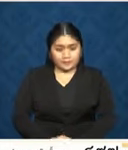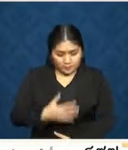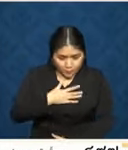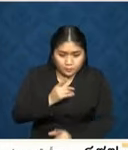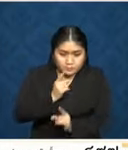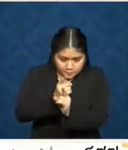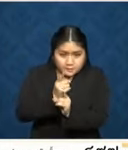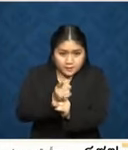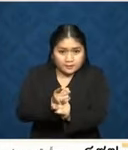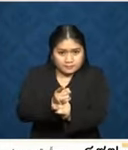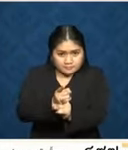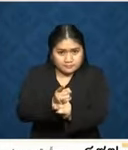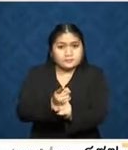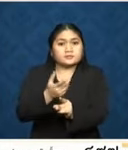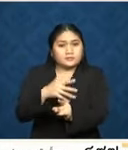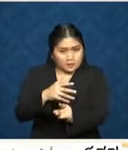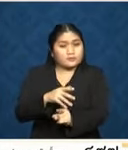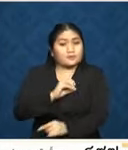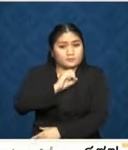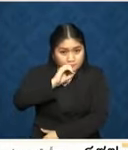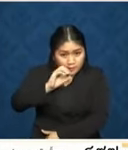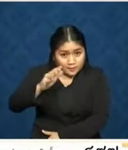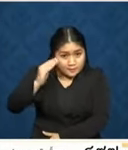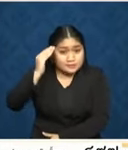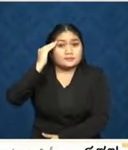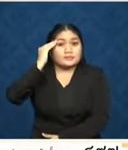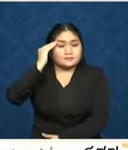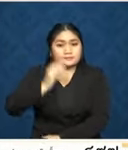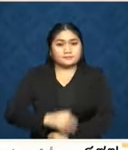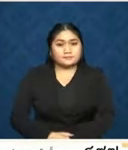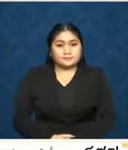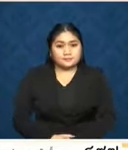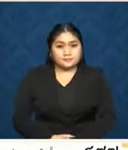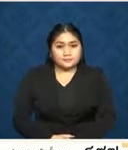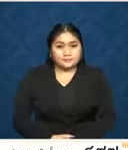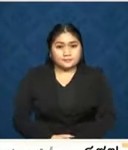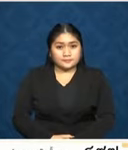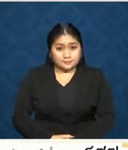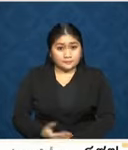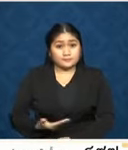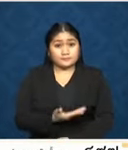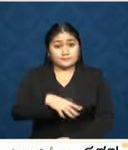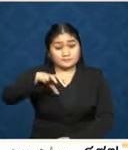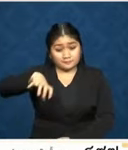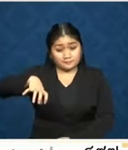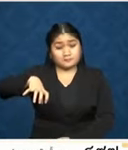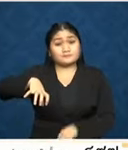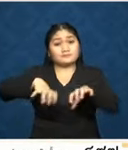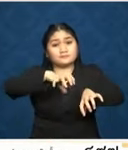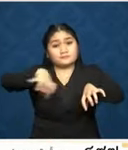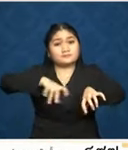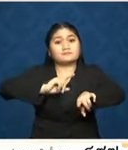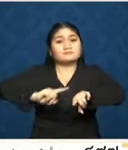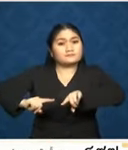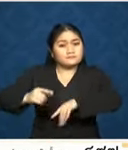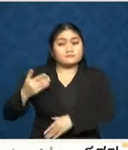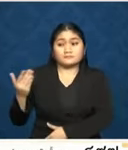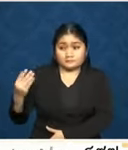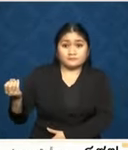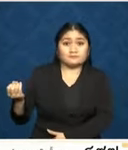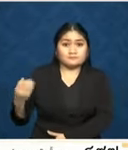แล้วก็แจงผลให้ทราบนะครับแล้วก็ขอให้ทุกหน่วยงานนะครับที่คุณอนุสรณได้พูด